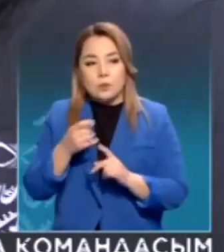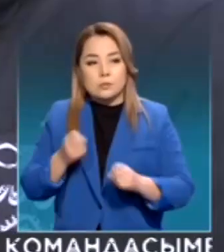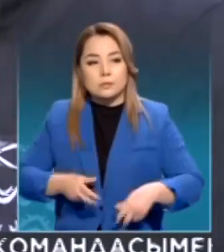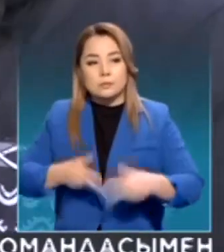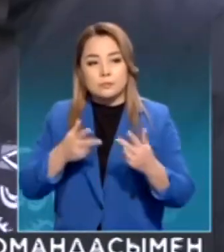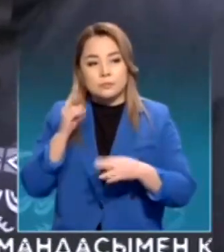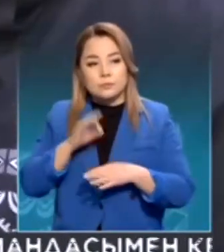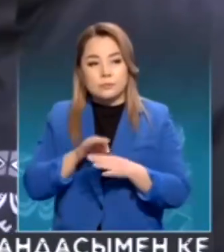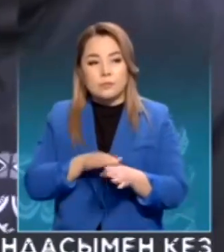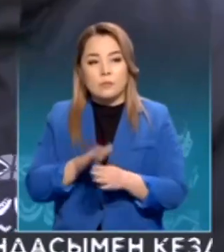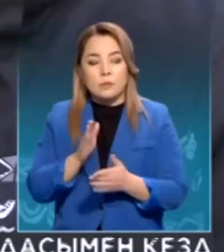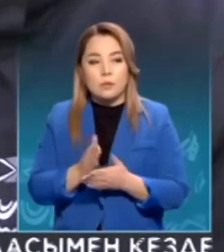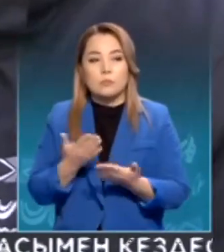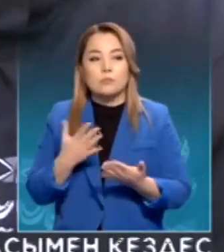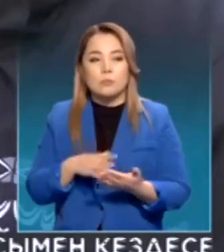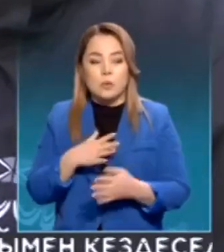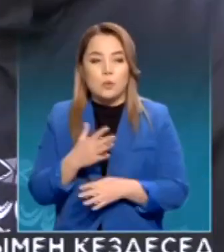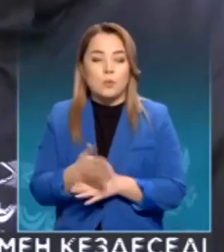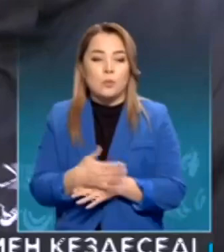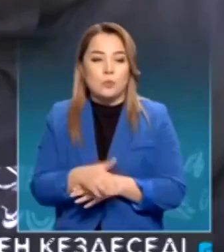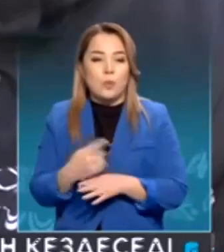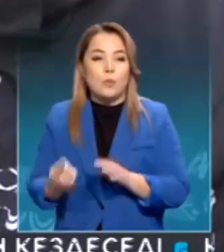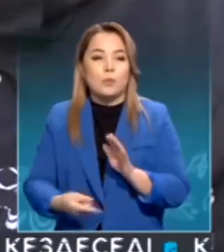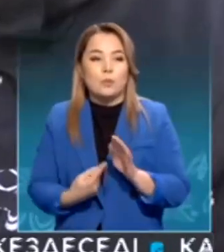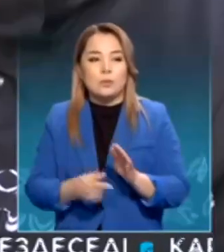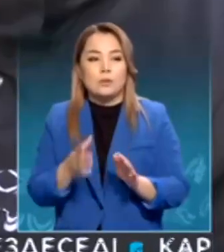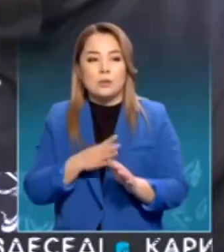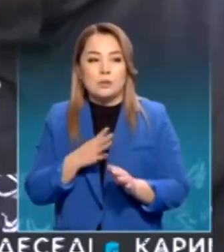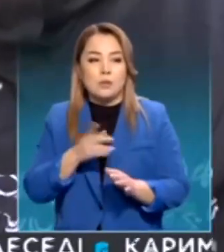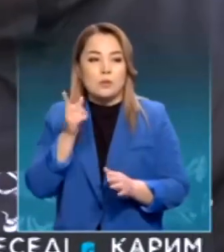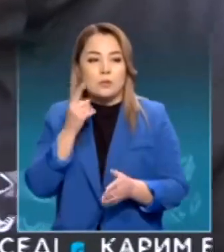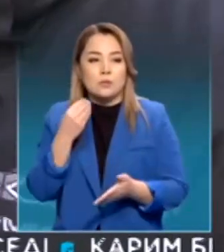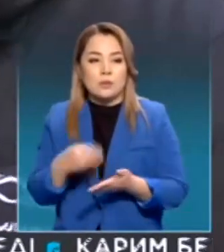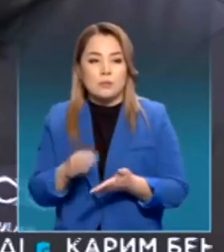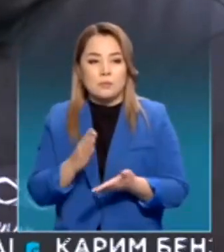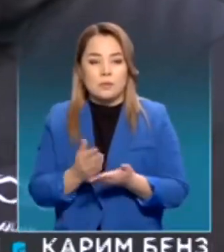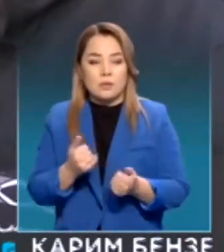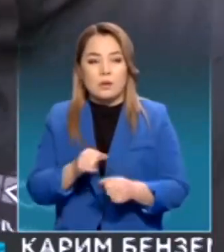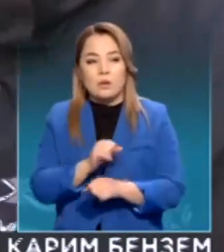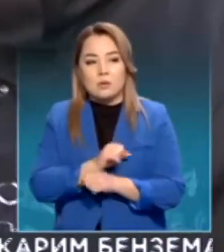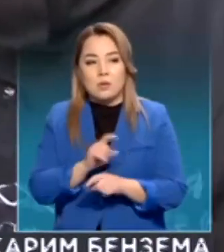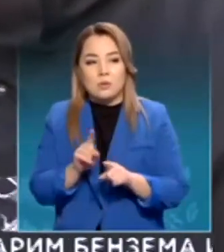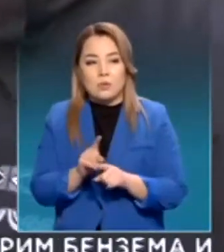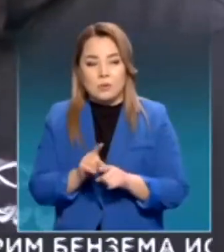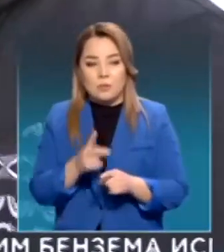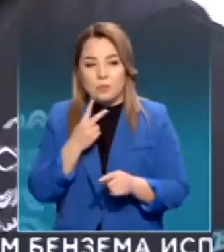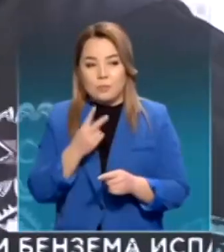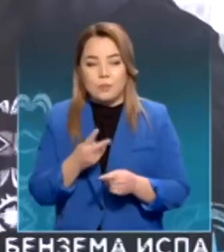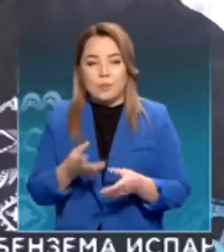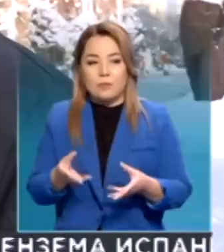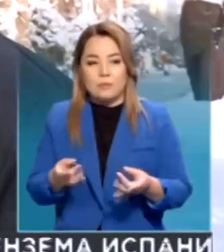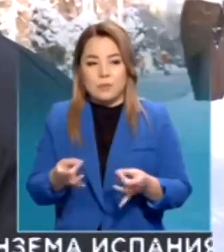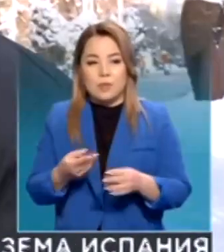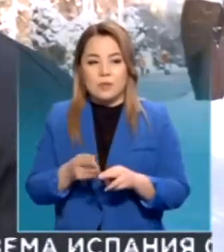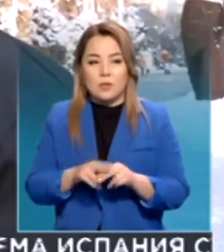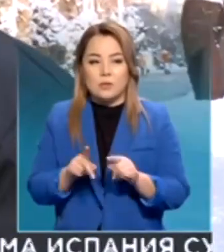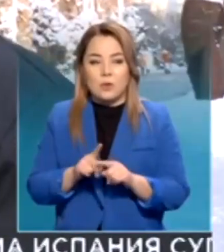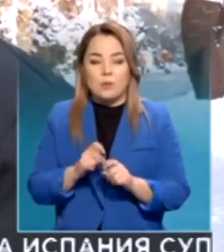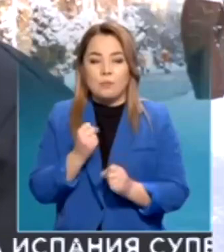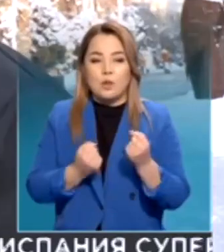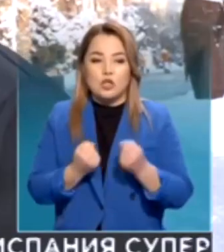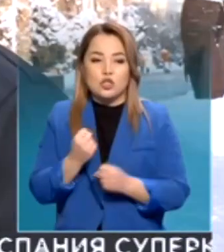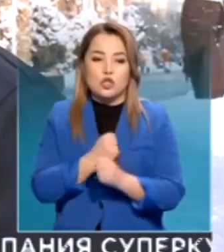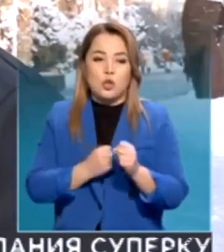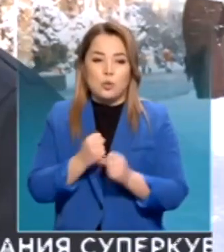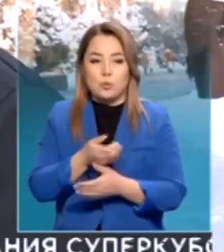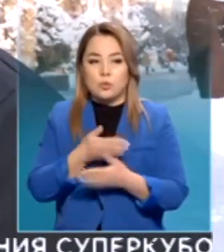суық қой. Енді сырттан не істеп жүрсіздер? Суық болса? Біз сотка алуға келеміз ғой. Менде каникул. Өте суық, влажность қой өткен Алматыда. Машинам от алмай